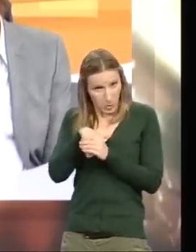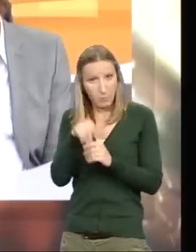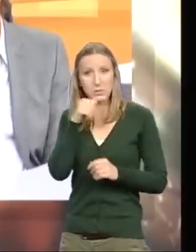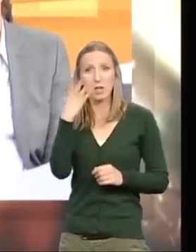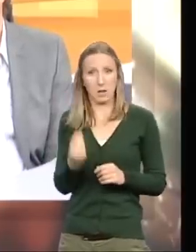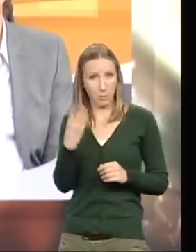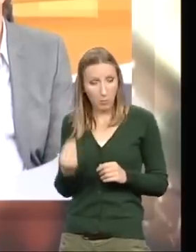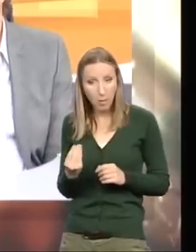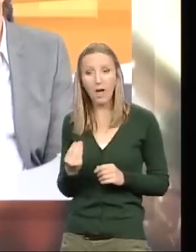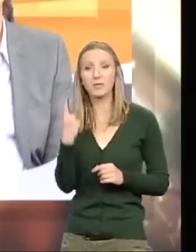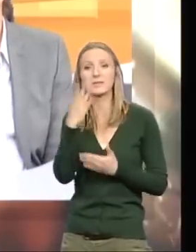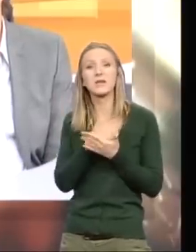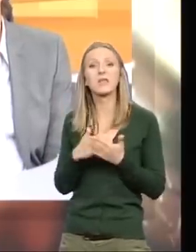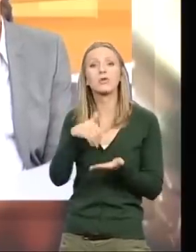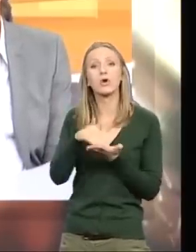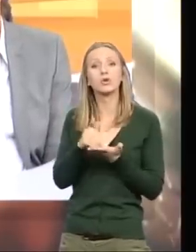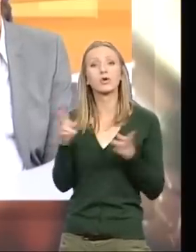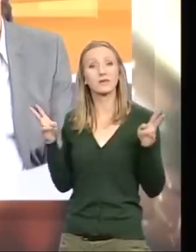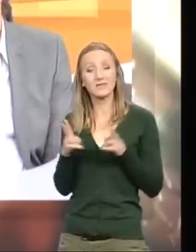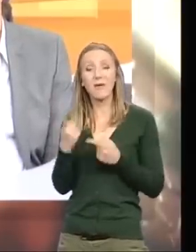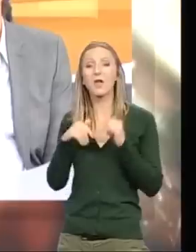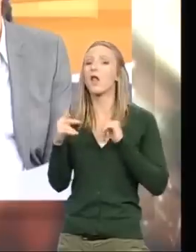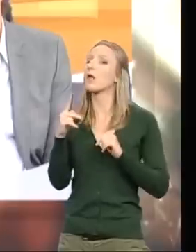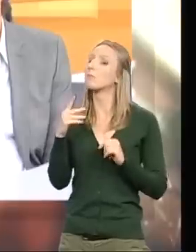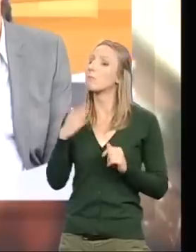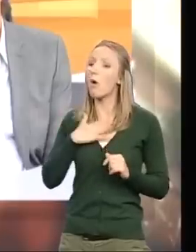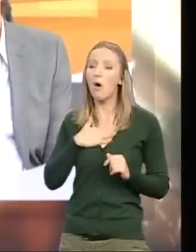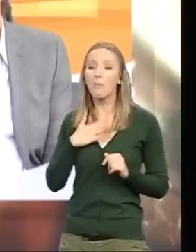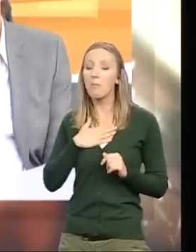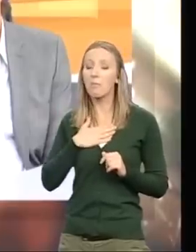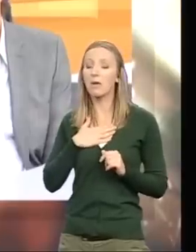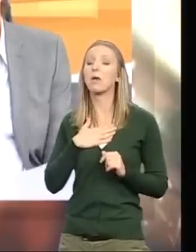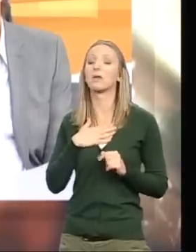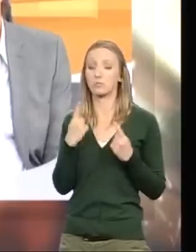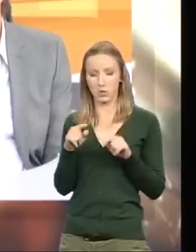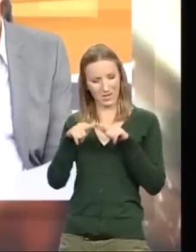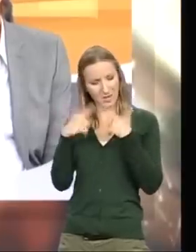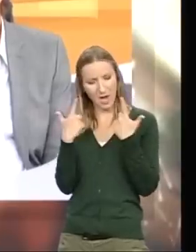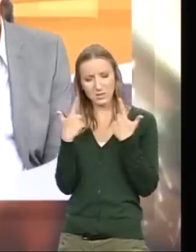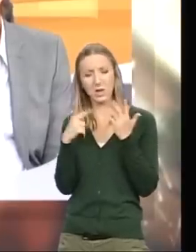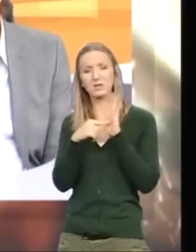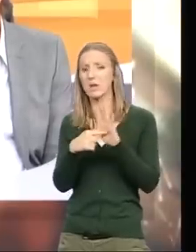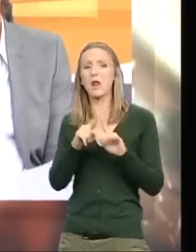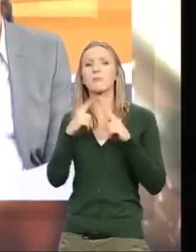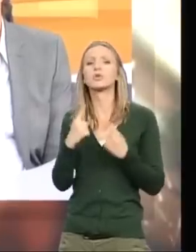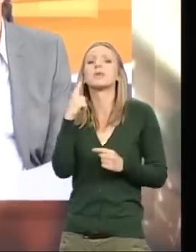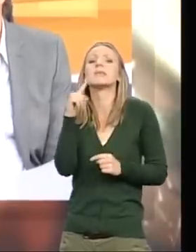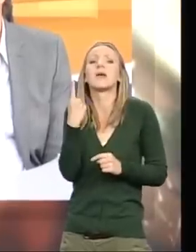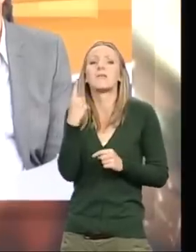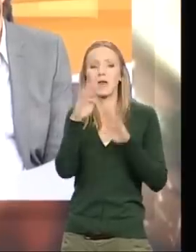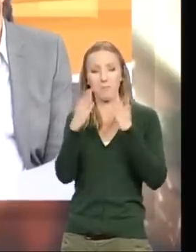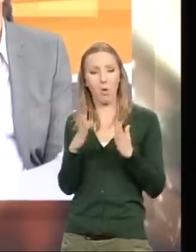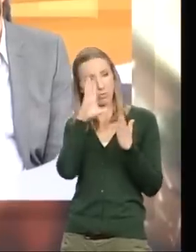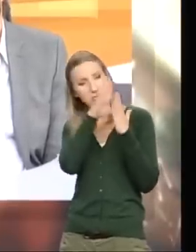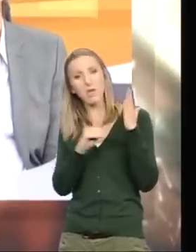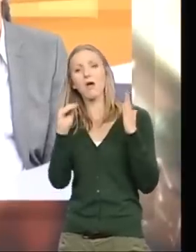te bi se deo troškova smanjio, ali opet postoji jasan znak da ne postoji jedan model na koji